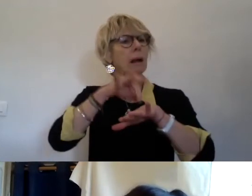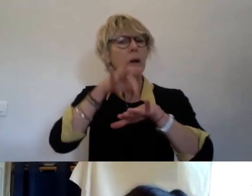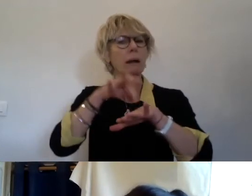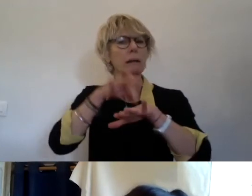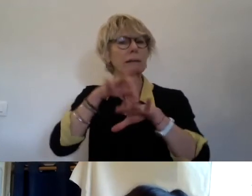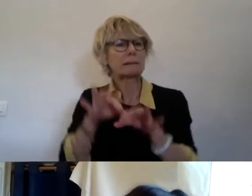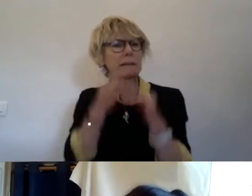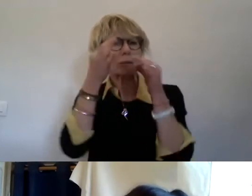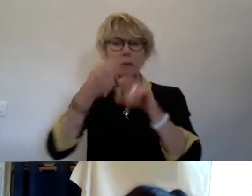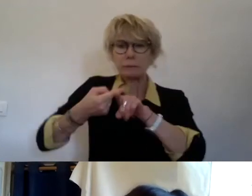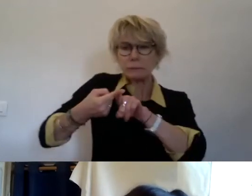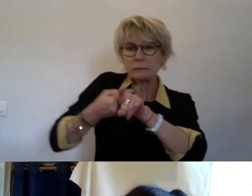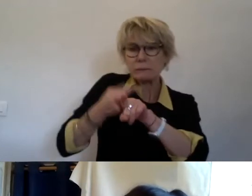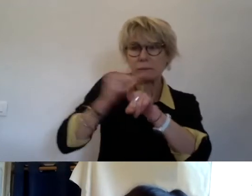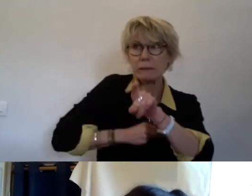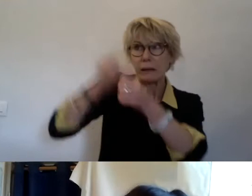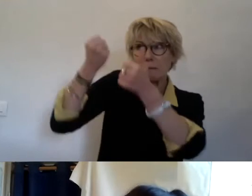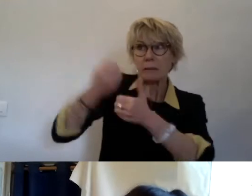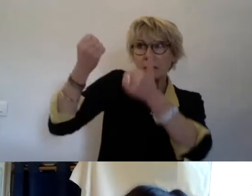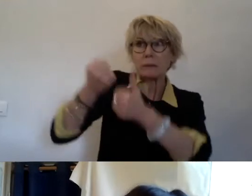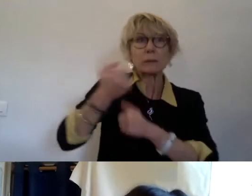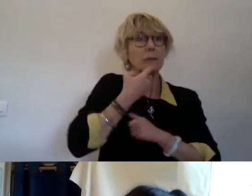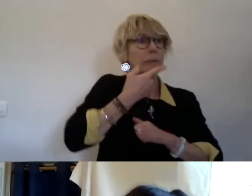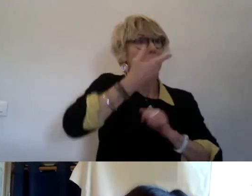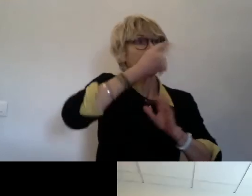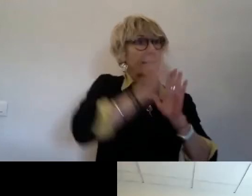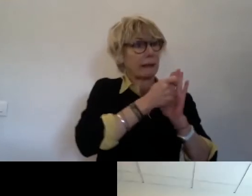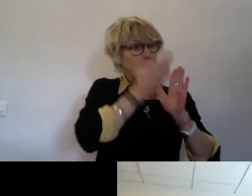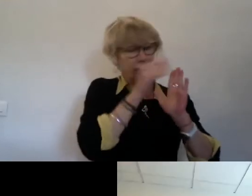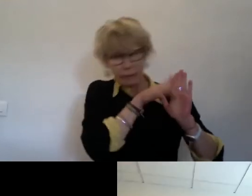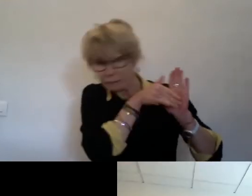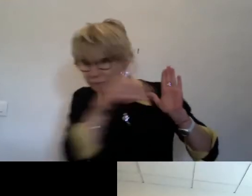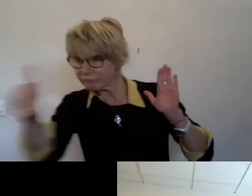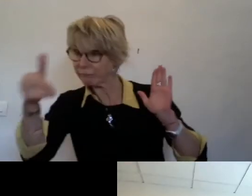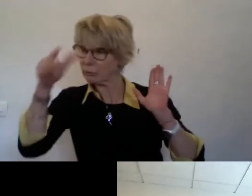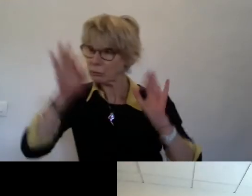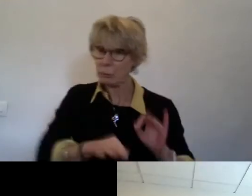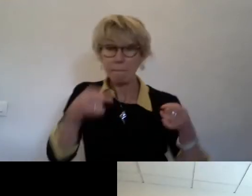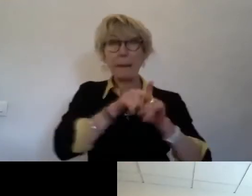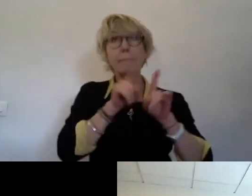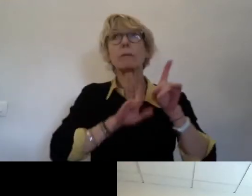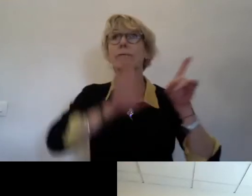fur et à mesure des événements depuis février et sous forme de vagues.